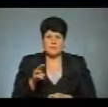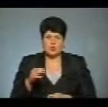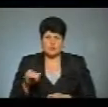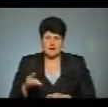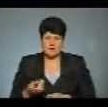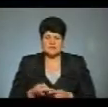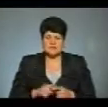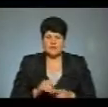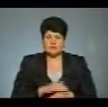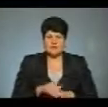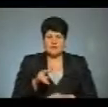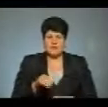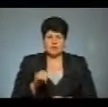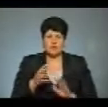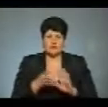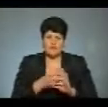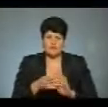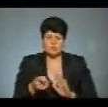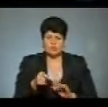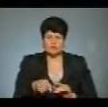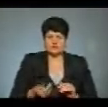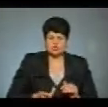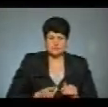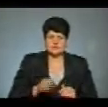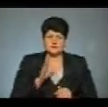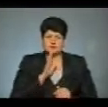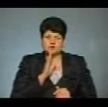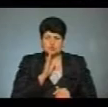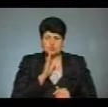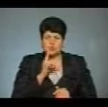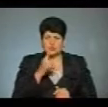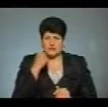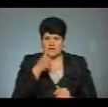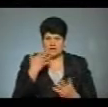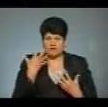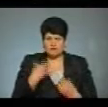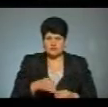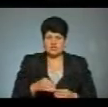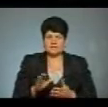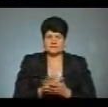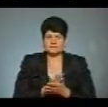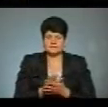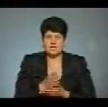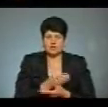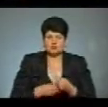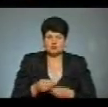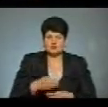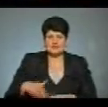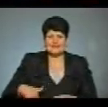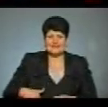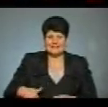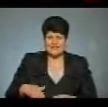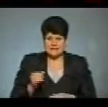вулиця Лепкого, 9 у Тернополі. Тут проживає Емілія Семенець. Жінка рік на гемодіалізі. Стільки ж часу користується